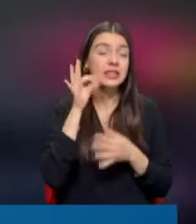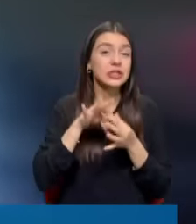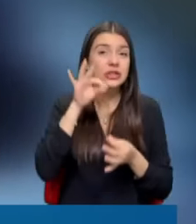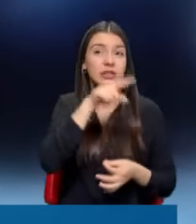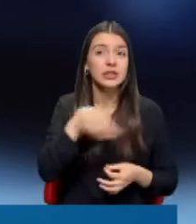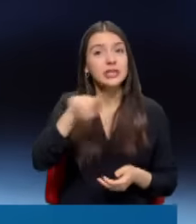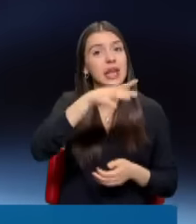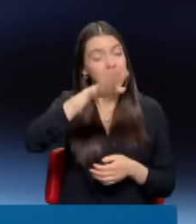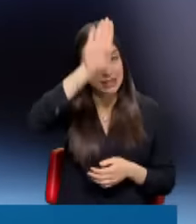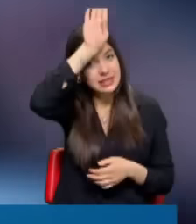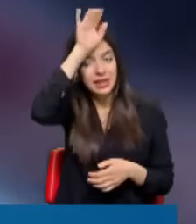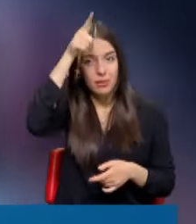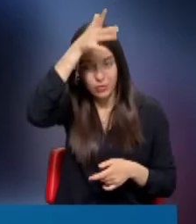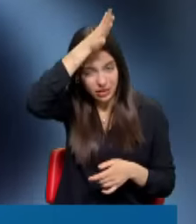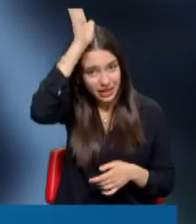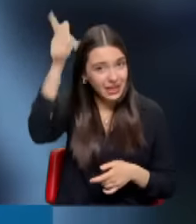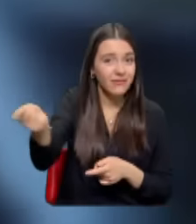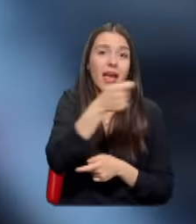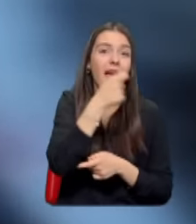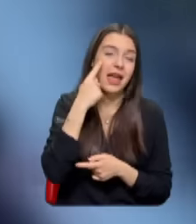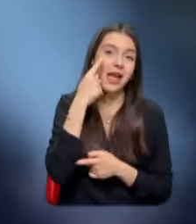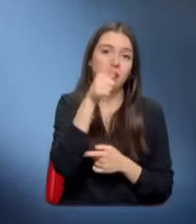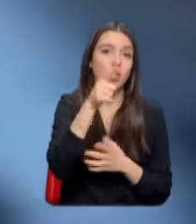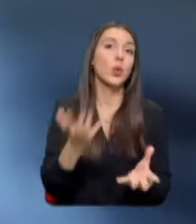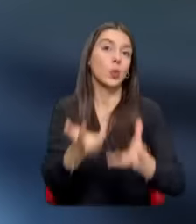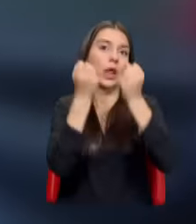ekipleri tarafından kurtarıldı.